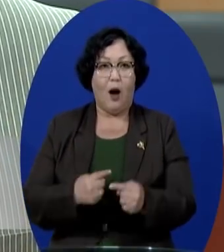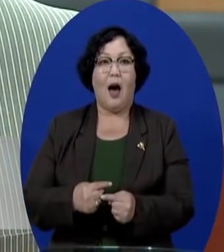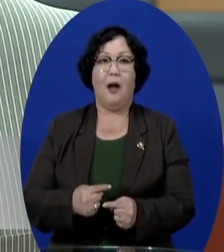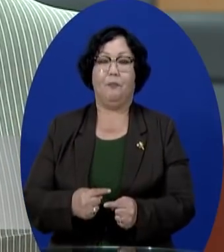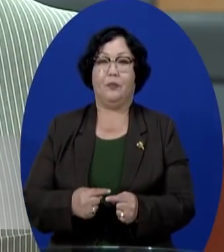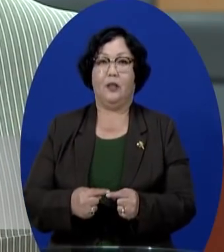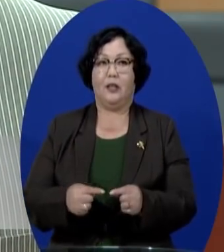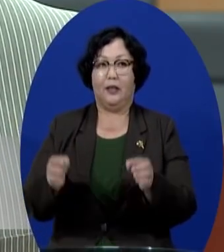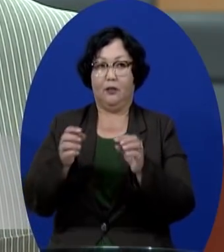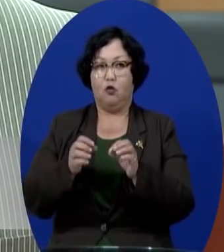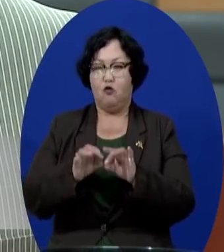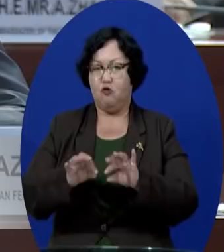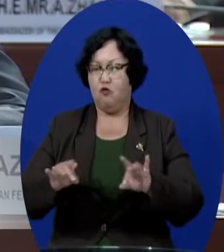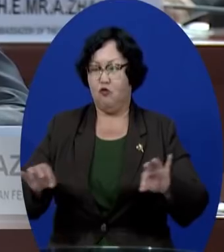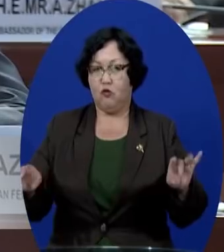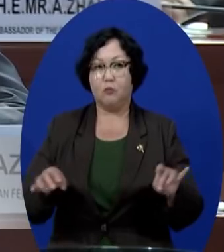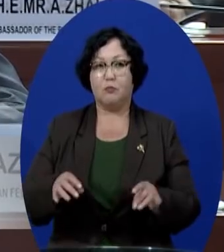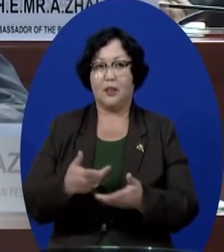өргөн цуглуулга бий болно.